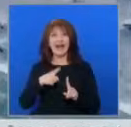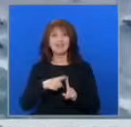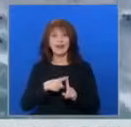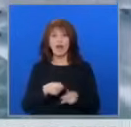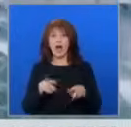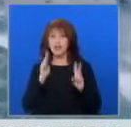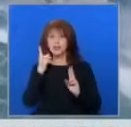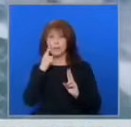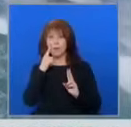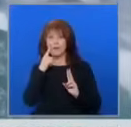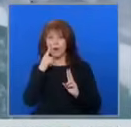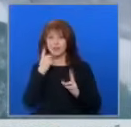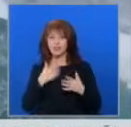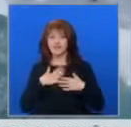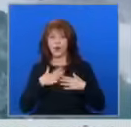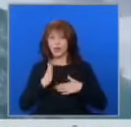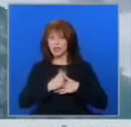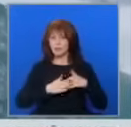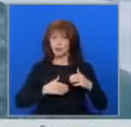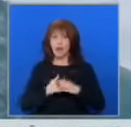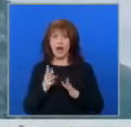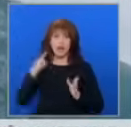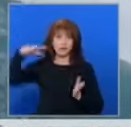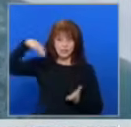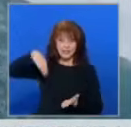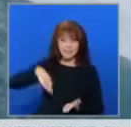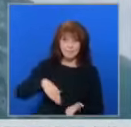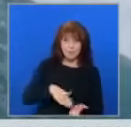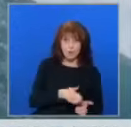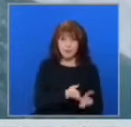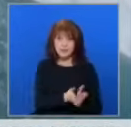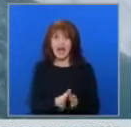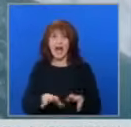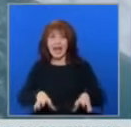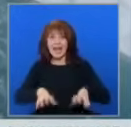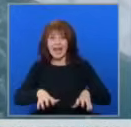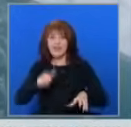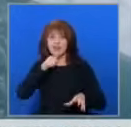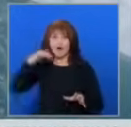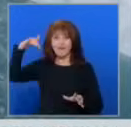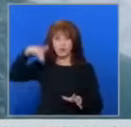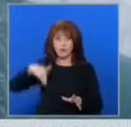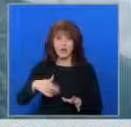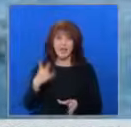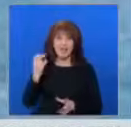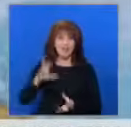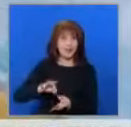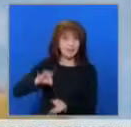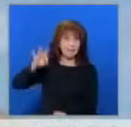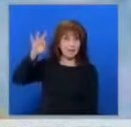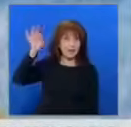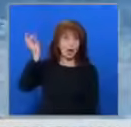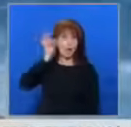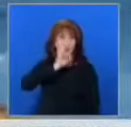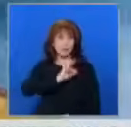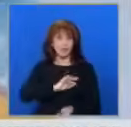да изпробва границите на своите способности, като се спусна с каяк по леден водопад с височина 20 метра. Постижението